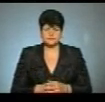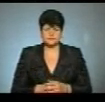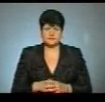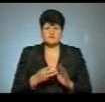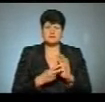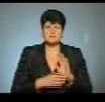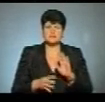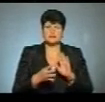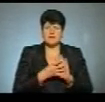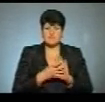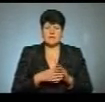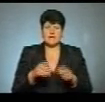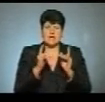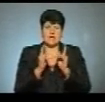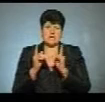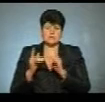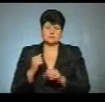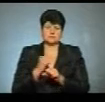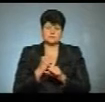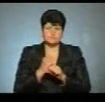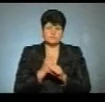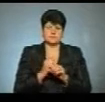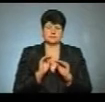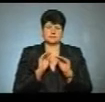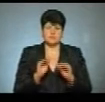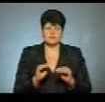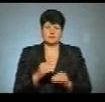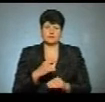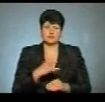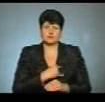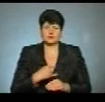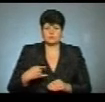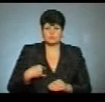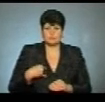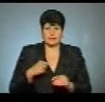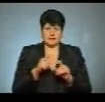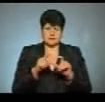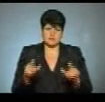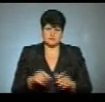89 ліжок для хворих на коронавірус облаштували в обласному фтизіопульмонологічному центрі.